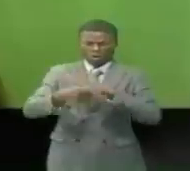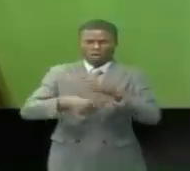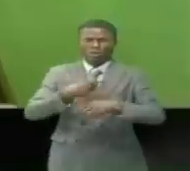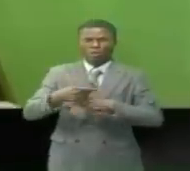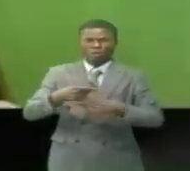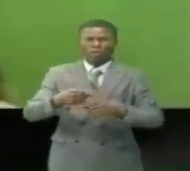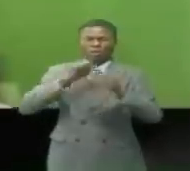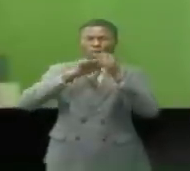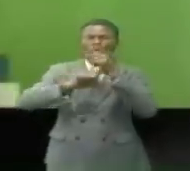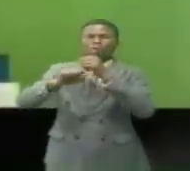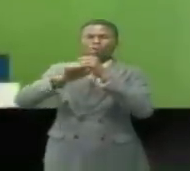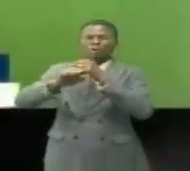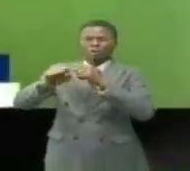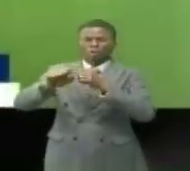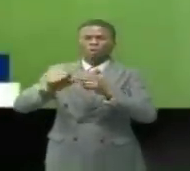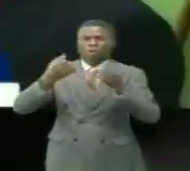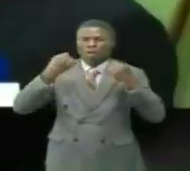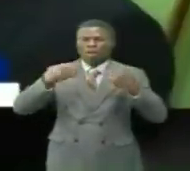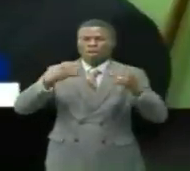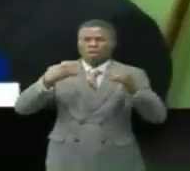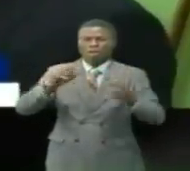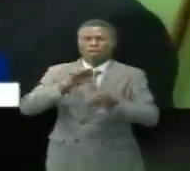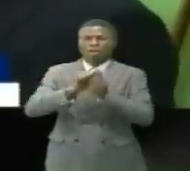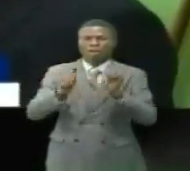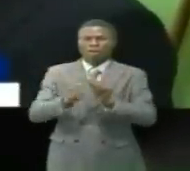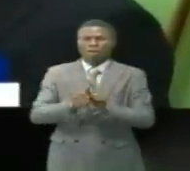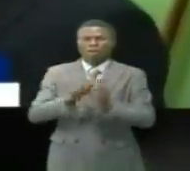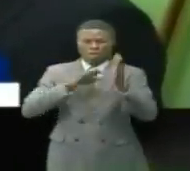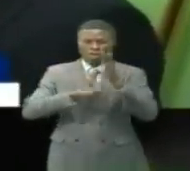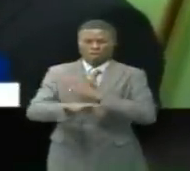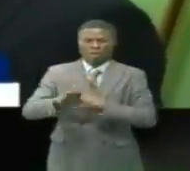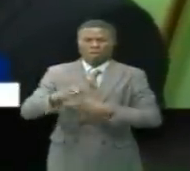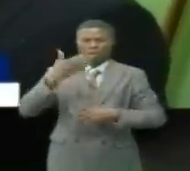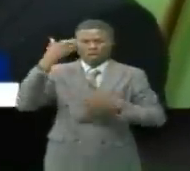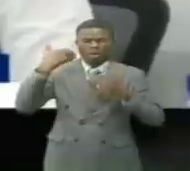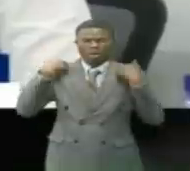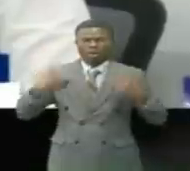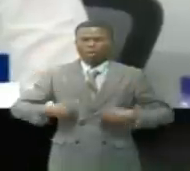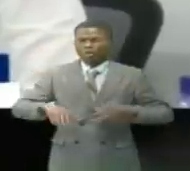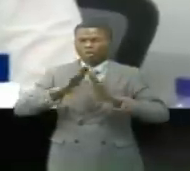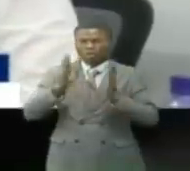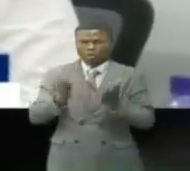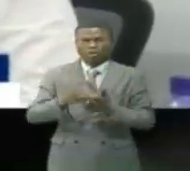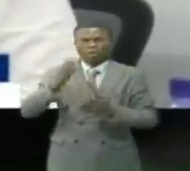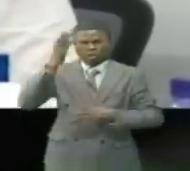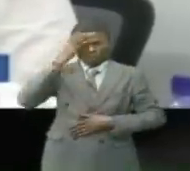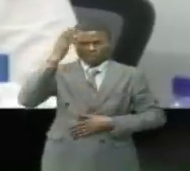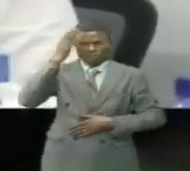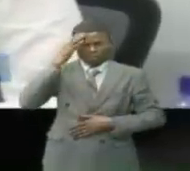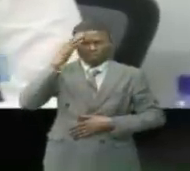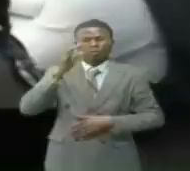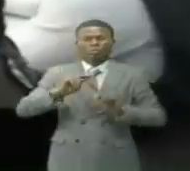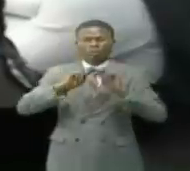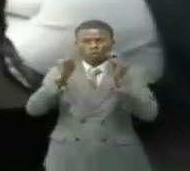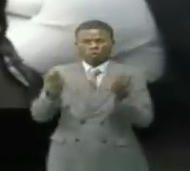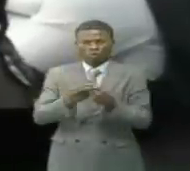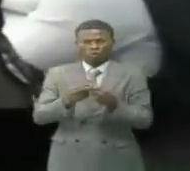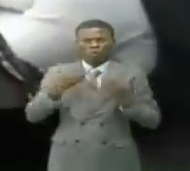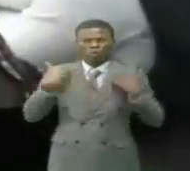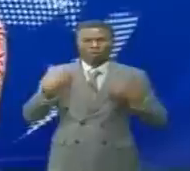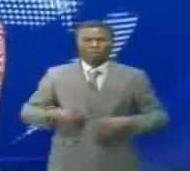d'une campagne de sensibilisation sur l'accès aux soins de santé pour tous et la connaissance des mutuelles de